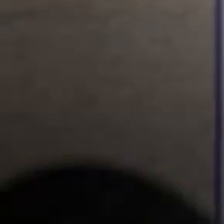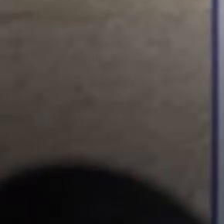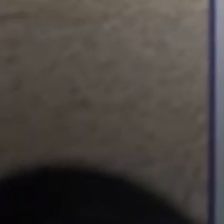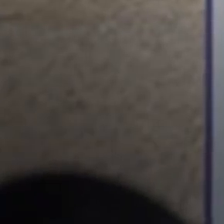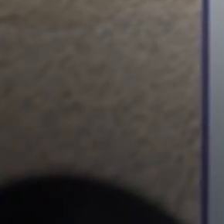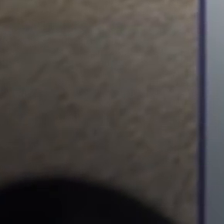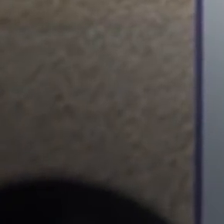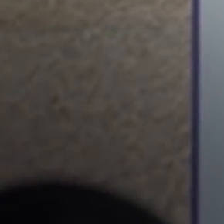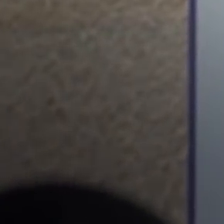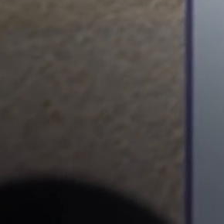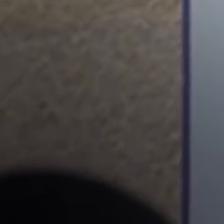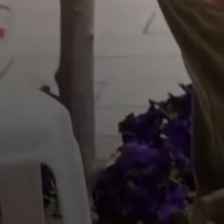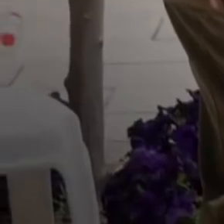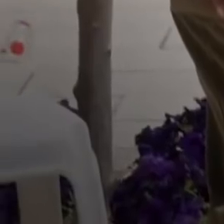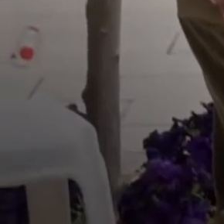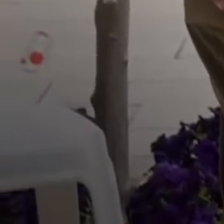אל מלא